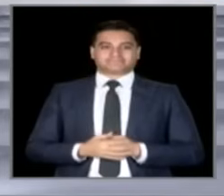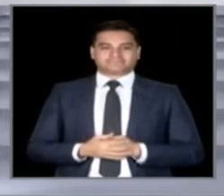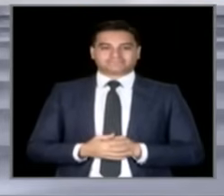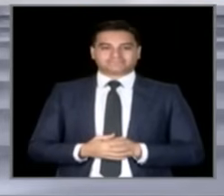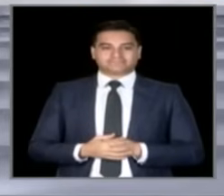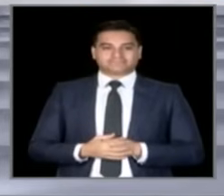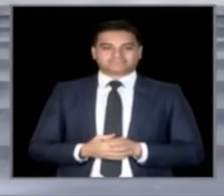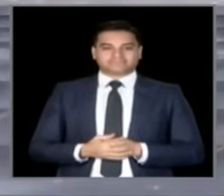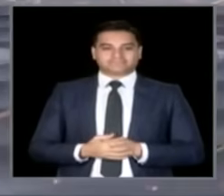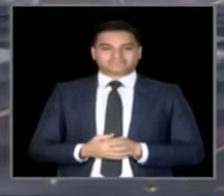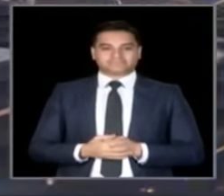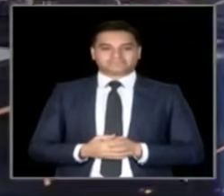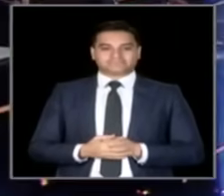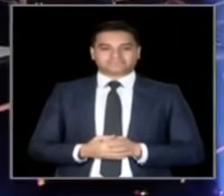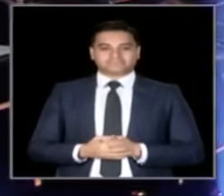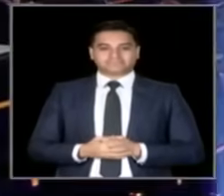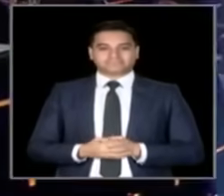لكام.